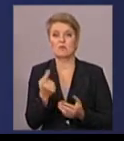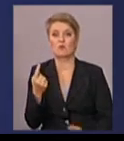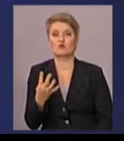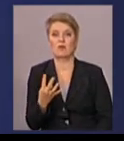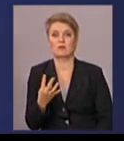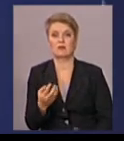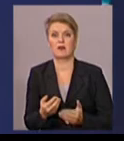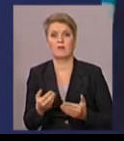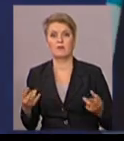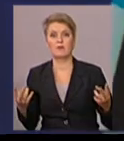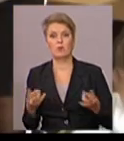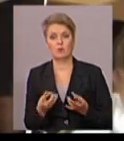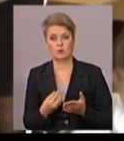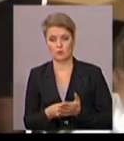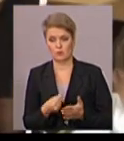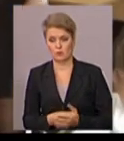потрібної суми.